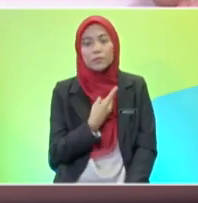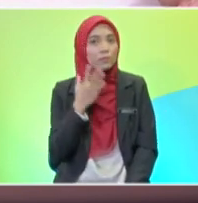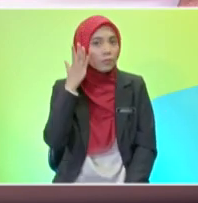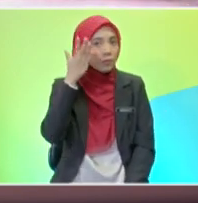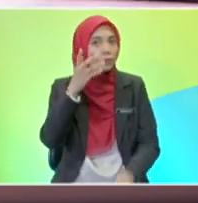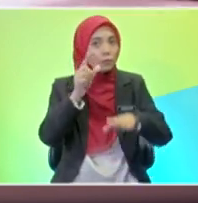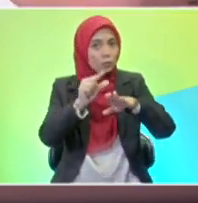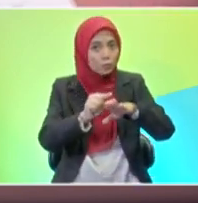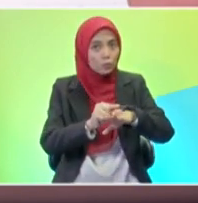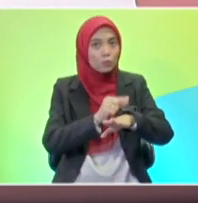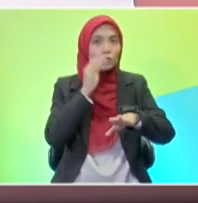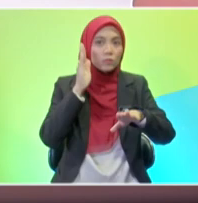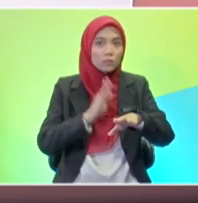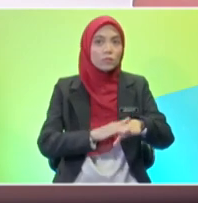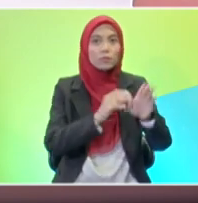kayu